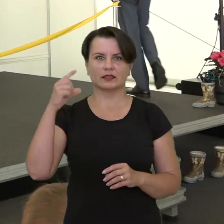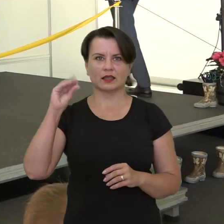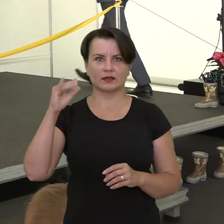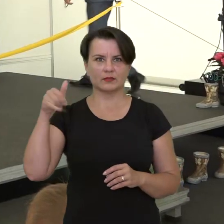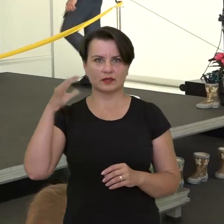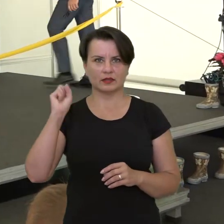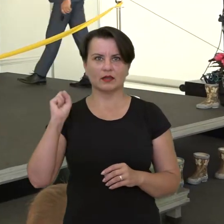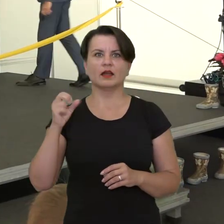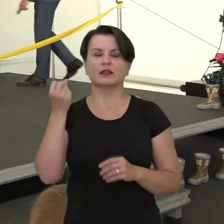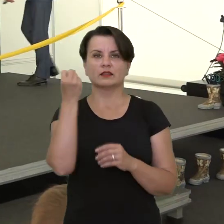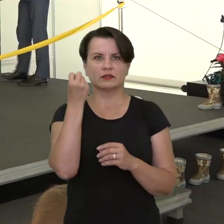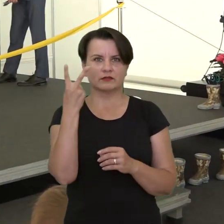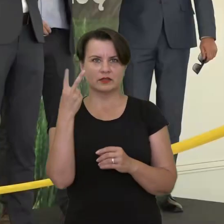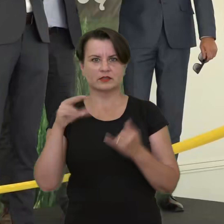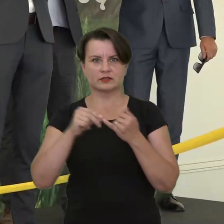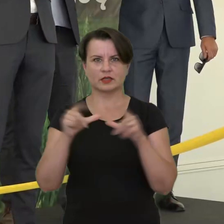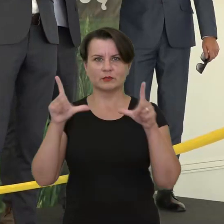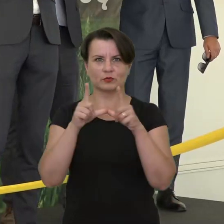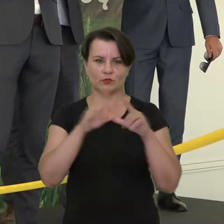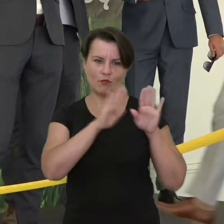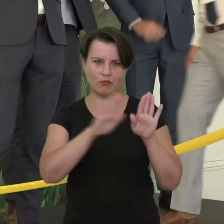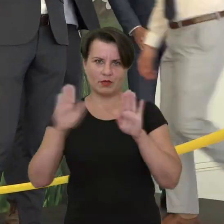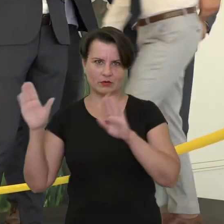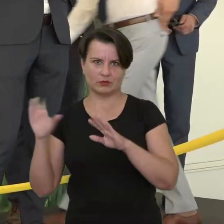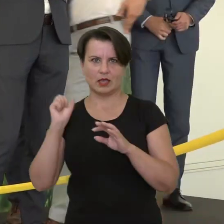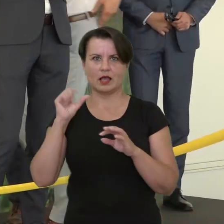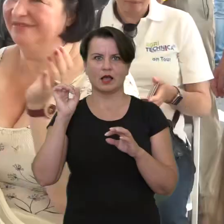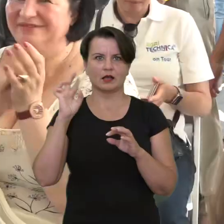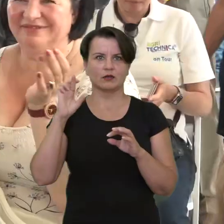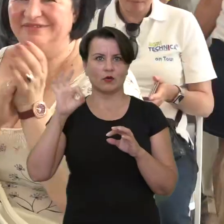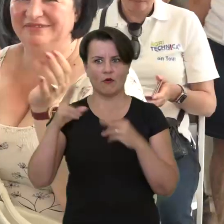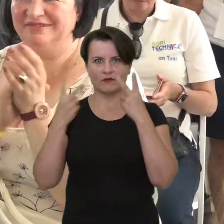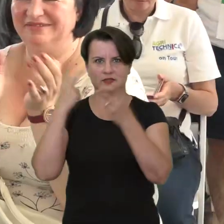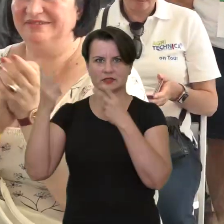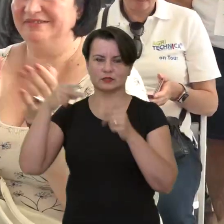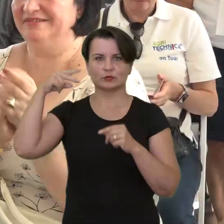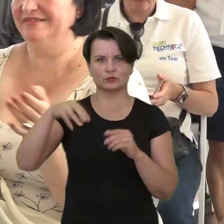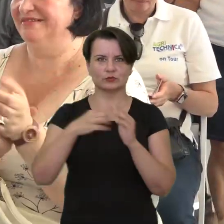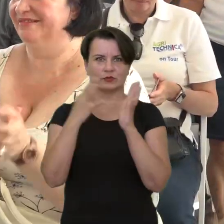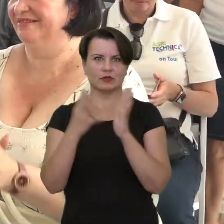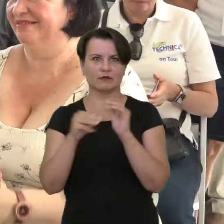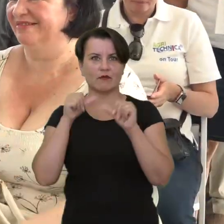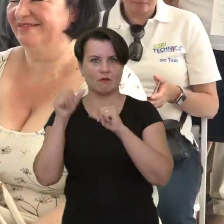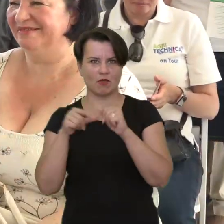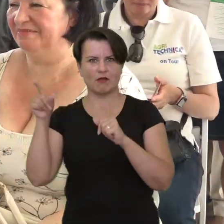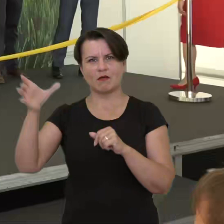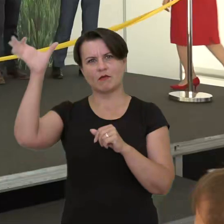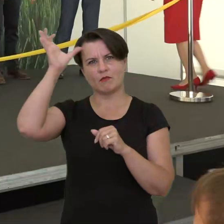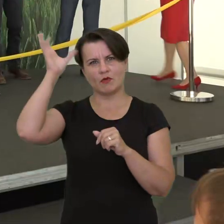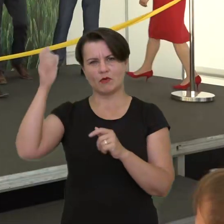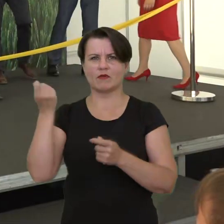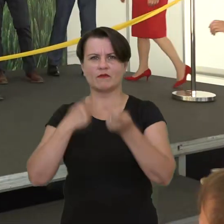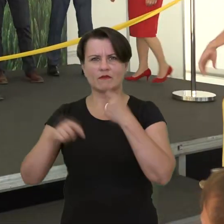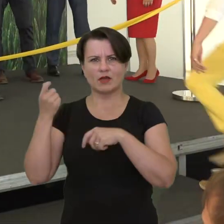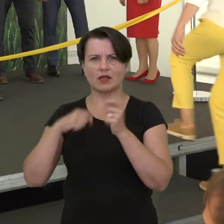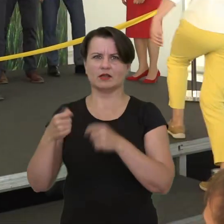Akademijoje vyksta 12-oji Žemės ūkio technologijų paroda Agrovizija 2019-ieji, į kurią susibūrė mokslininkai, verslininkai